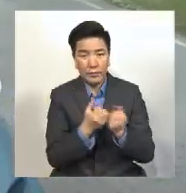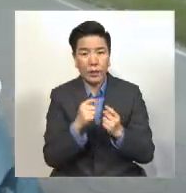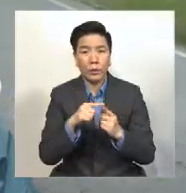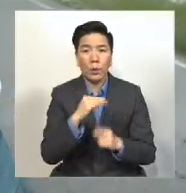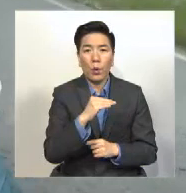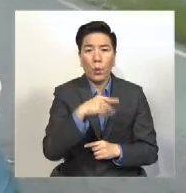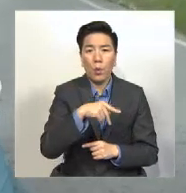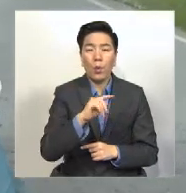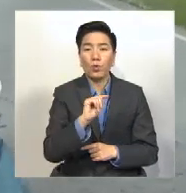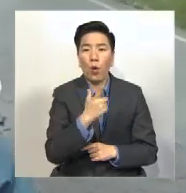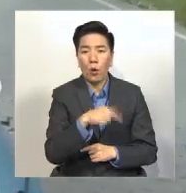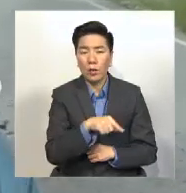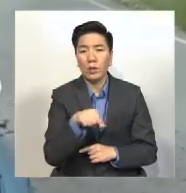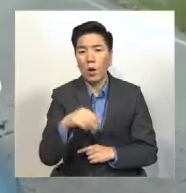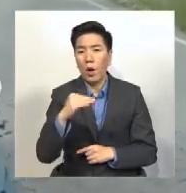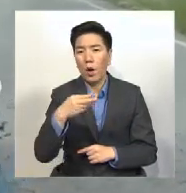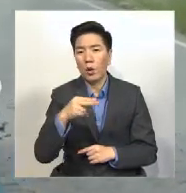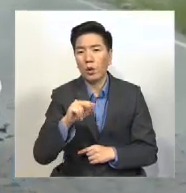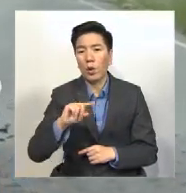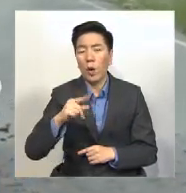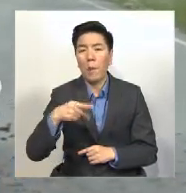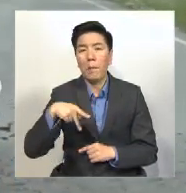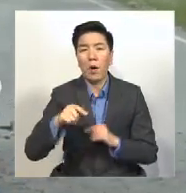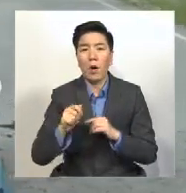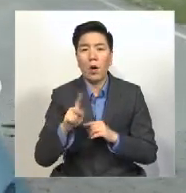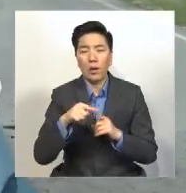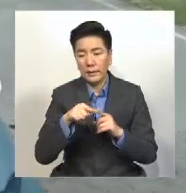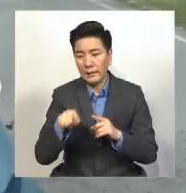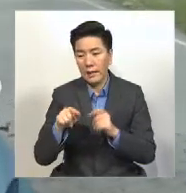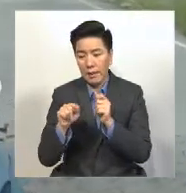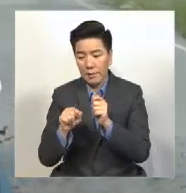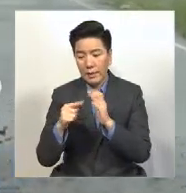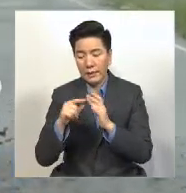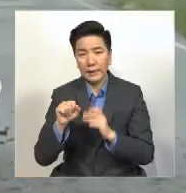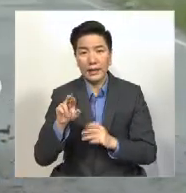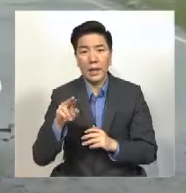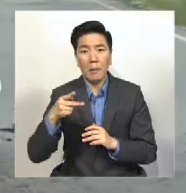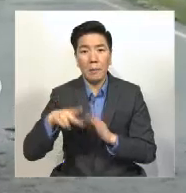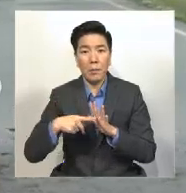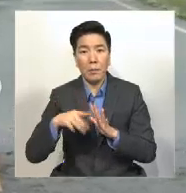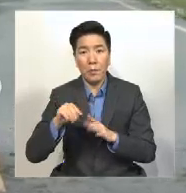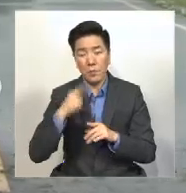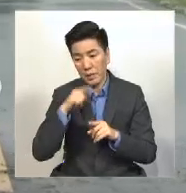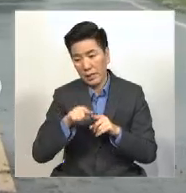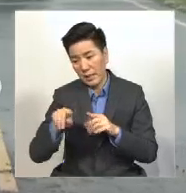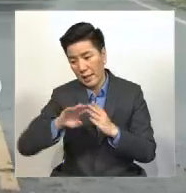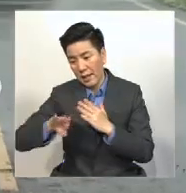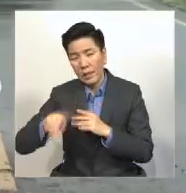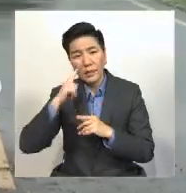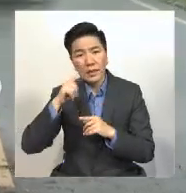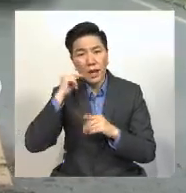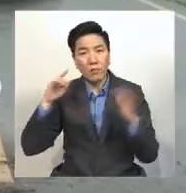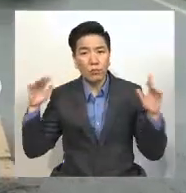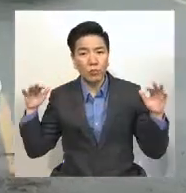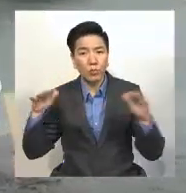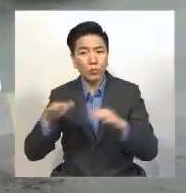องหนองพอกเมยวดีนะครับแล้วก็ในส่วนของด้านอำเภอเสรภูมินะครับท้ายตำบลขวาวเป็นจุดรวมกันของน้ำ